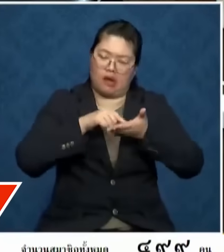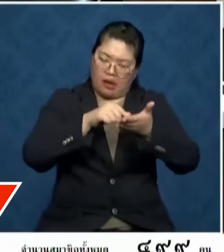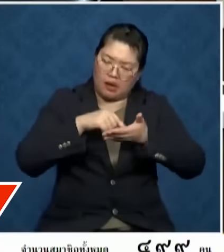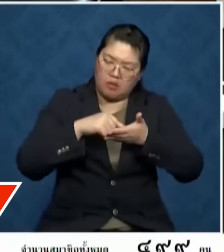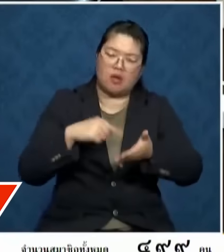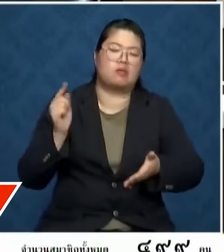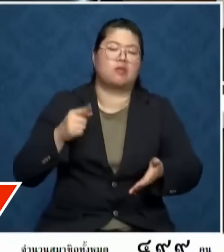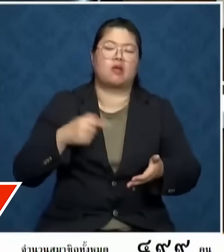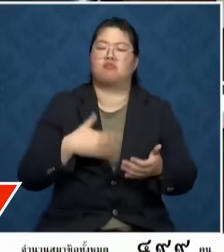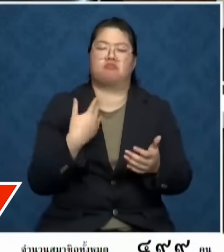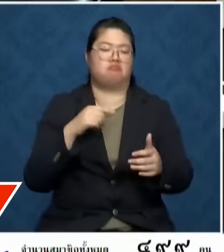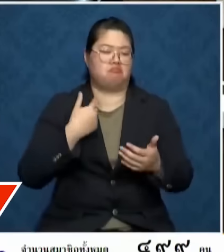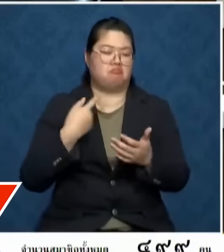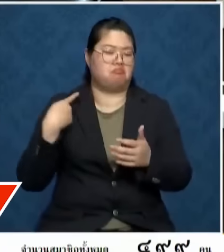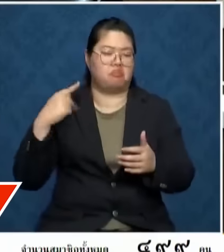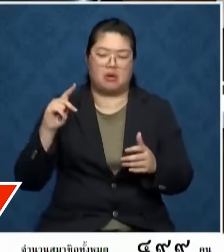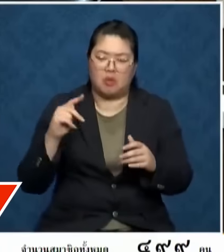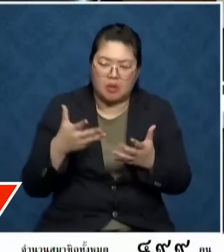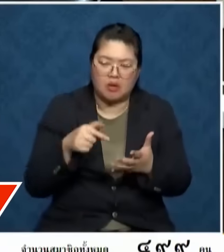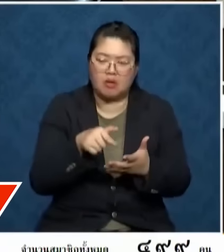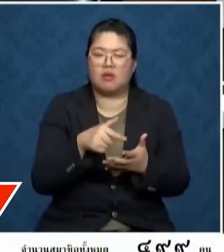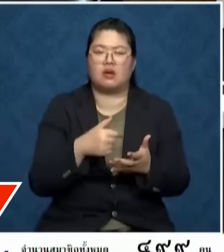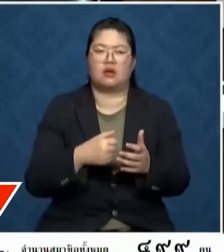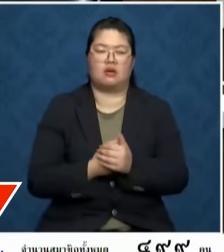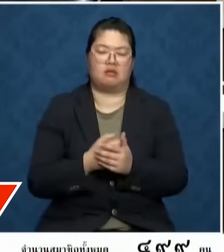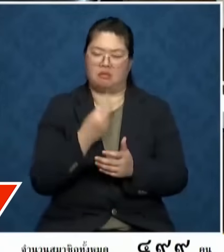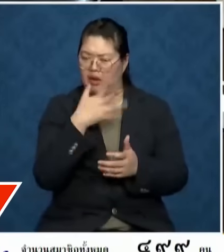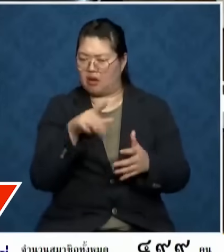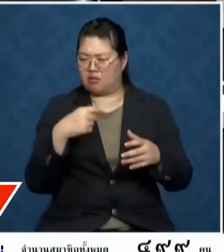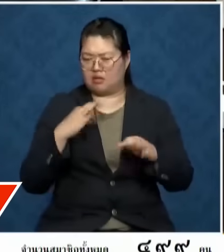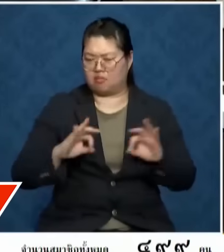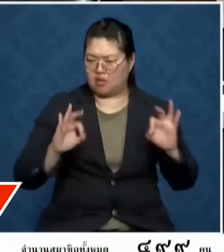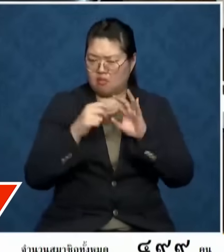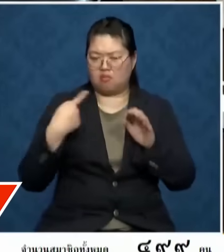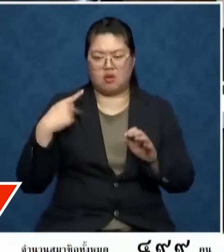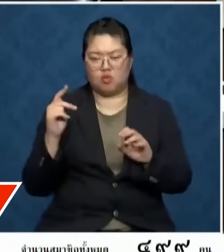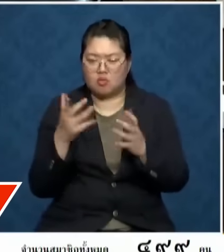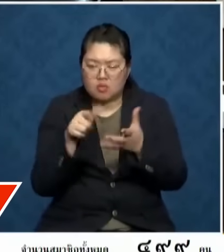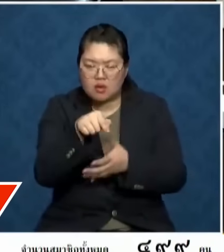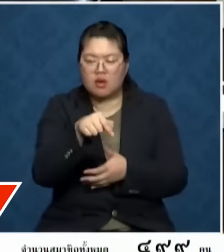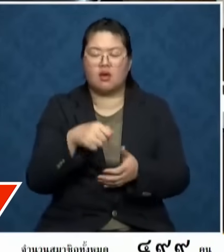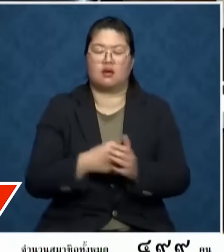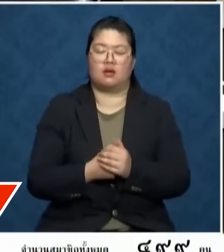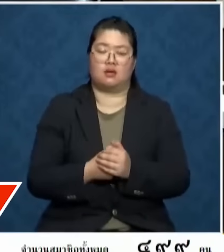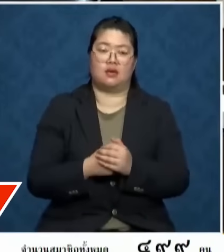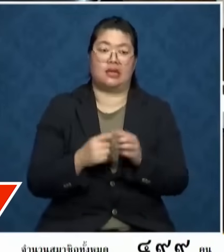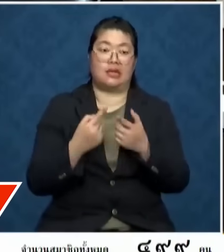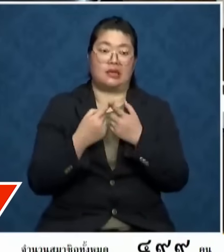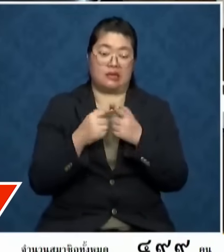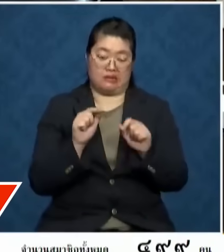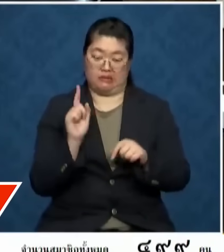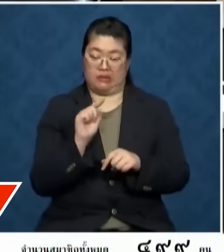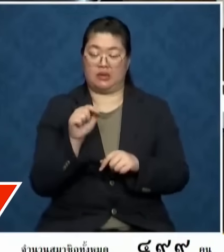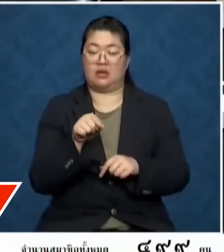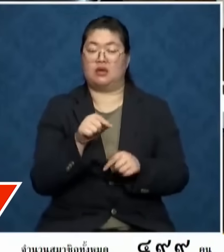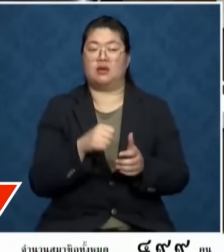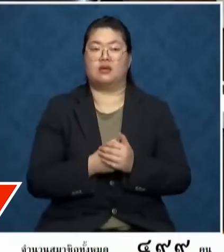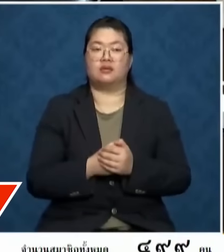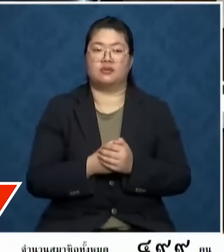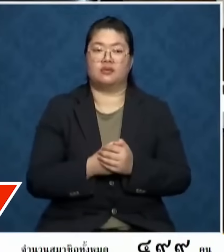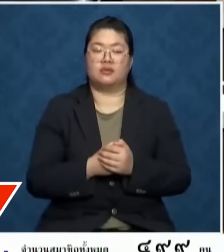ละลายตรงไหนไม่เห็นแม้แต่น้ำพริกไม่เห็นแต่ปลาร้าปลาแดกไม่เห็นเลยนะครับแต่ว่าแค่เม็ดเกลือที่ลง